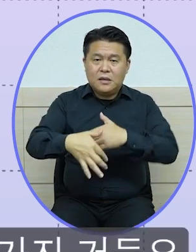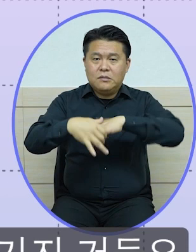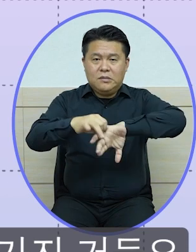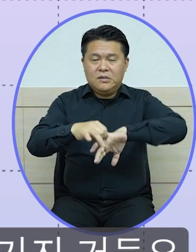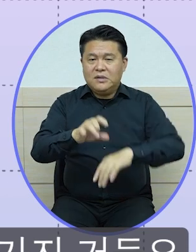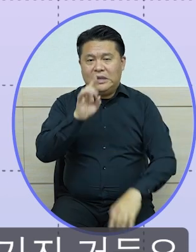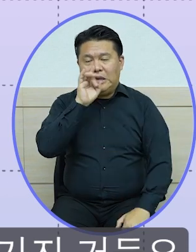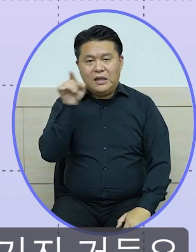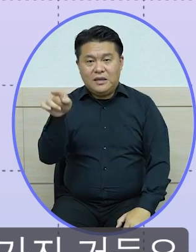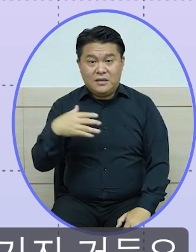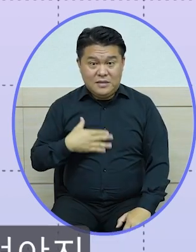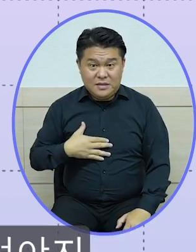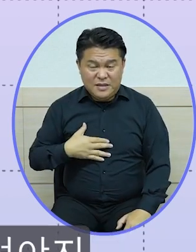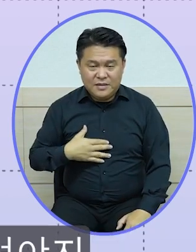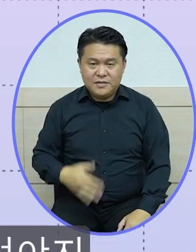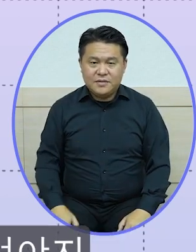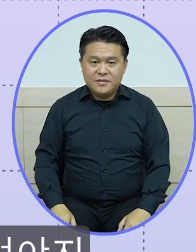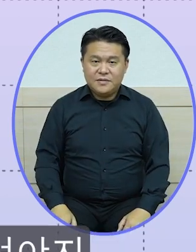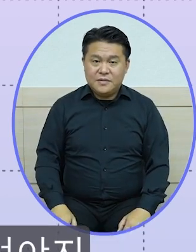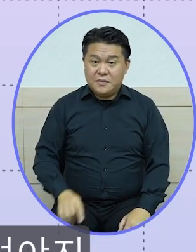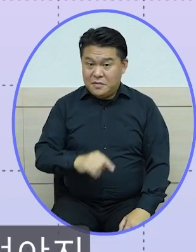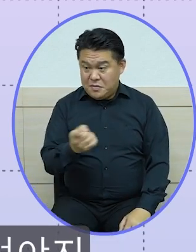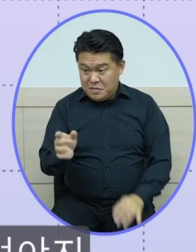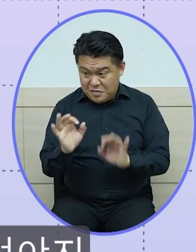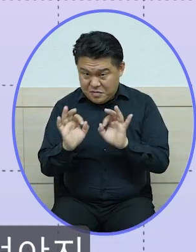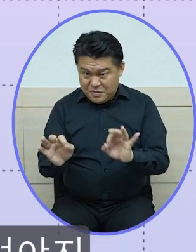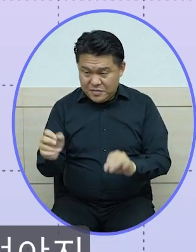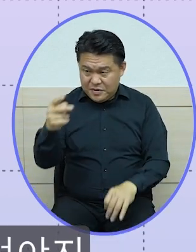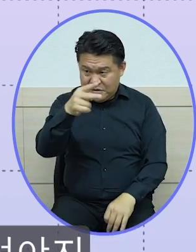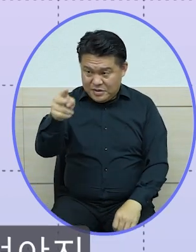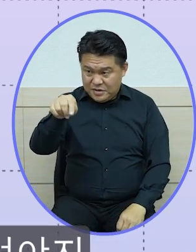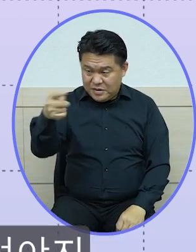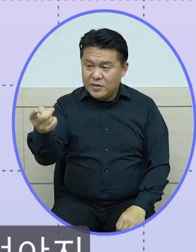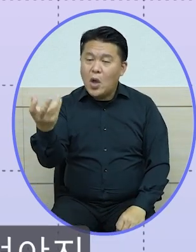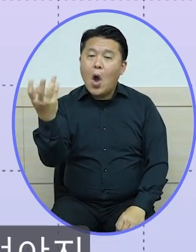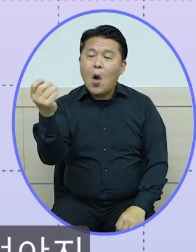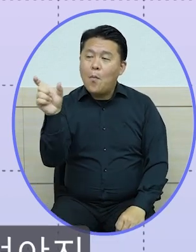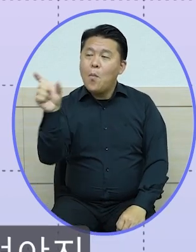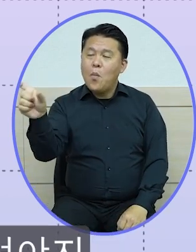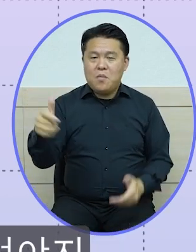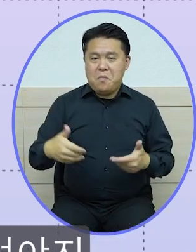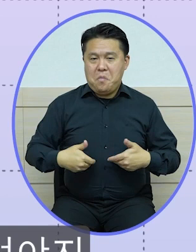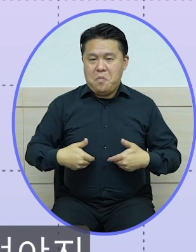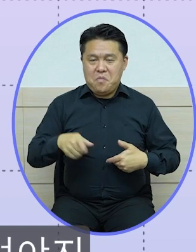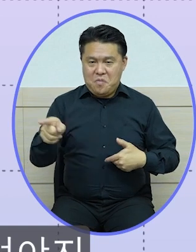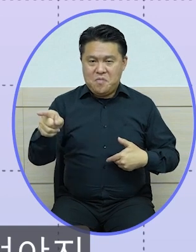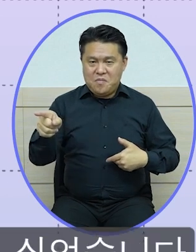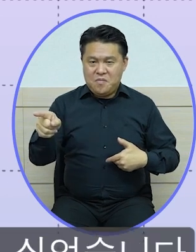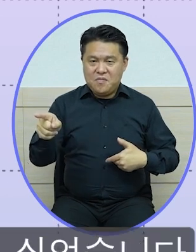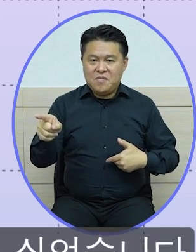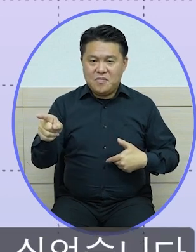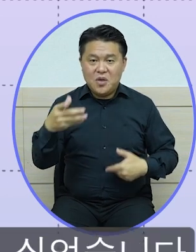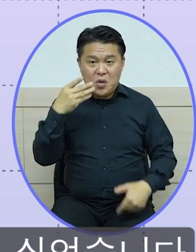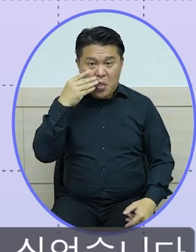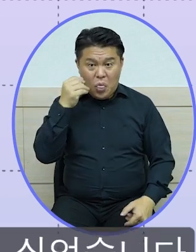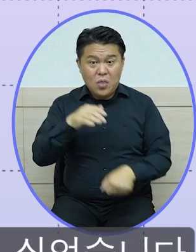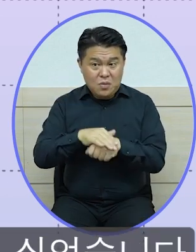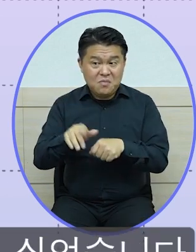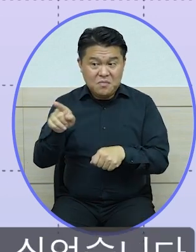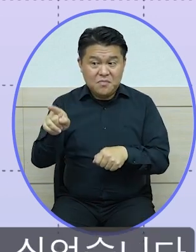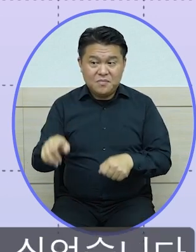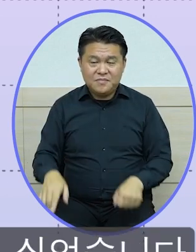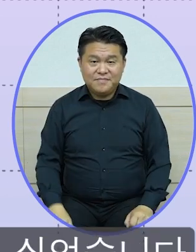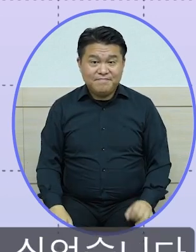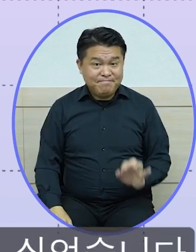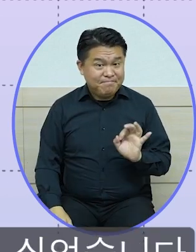안 넘어가지거든요. 그래서 아래처럼 는하고 금액을 입력을 해주셔야지 이제 정상적으로